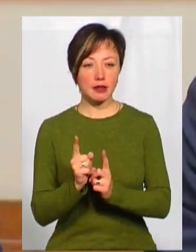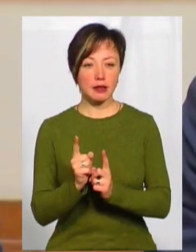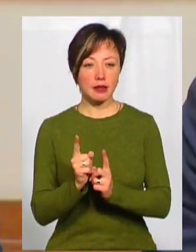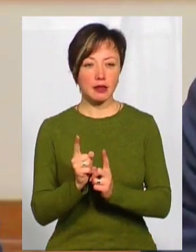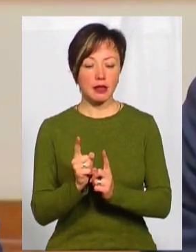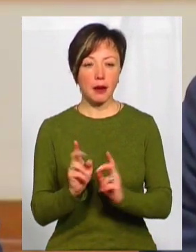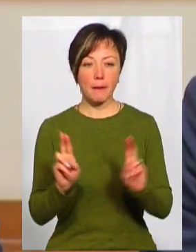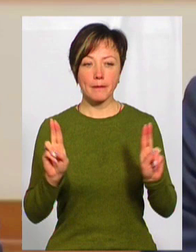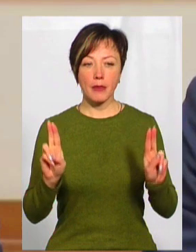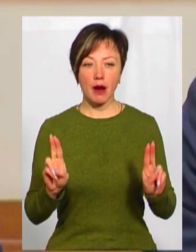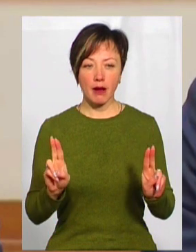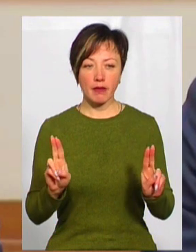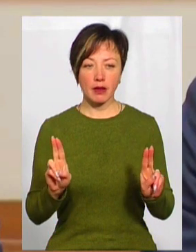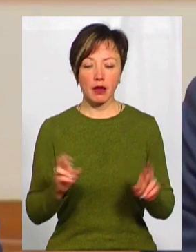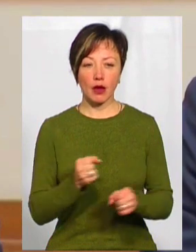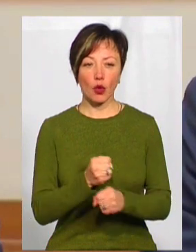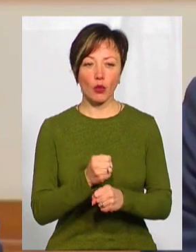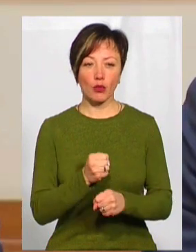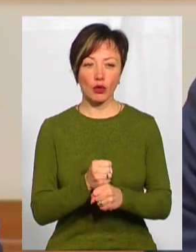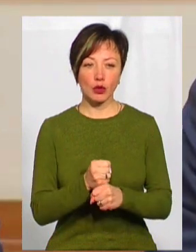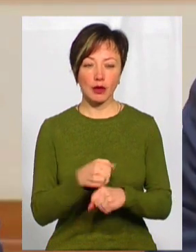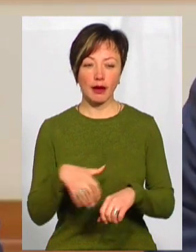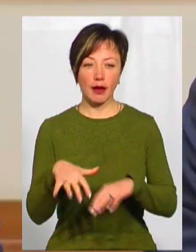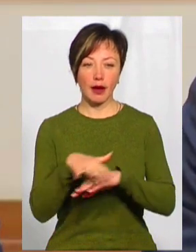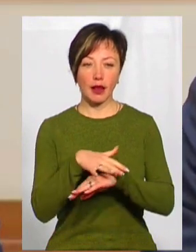мають принципово змінитися правила роботи ринку.